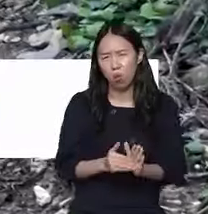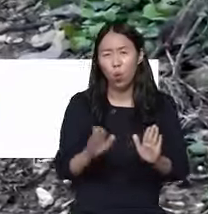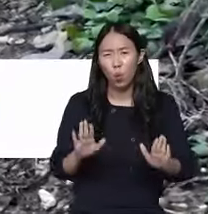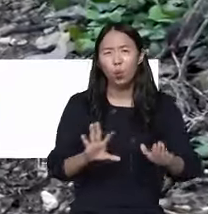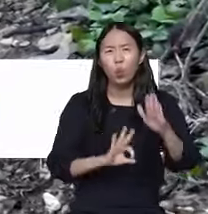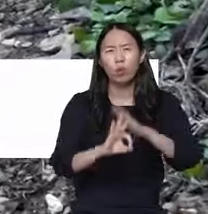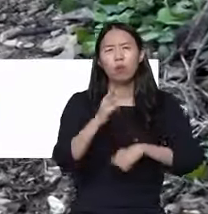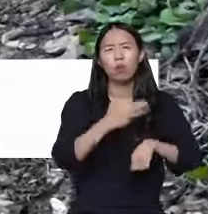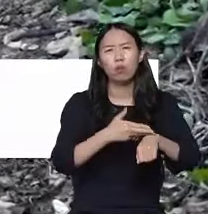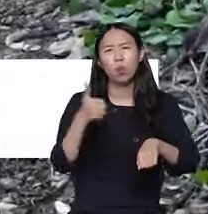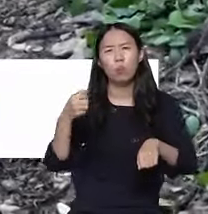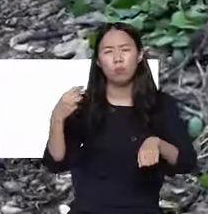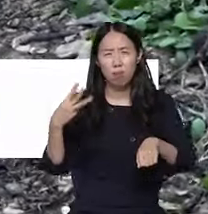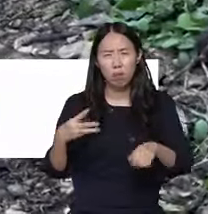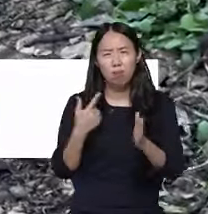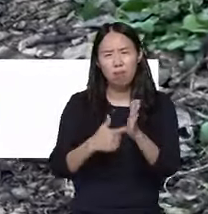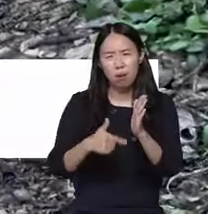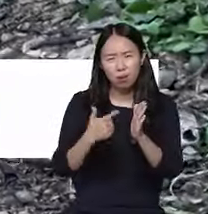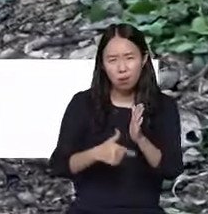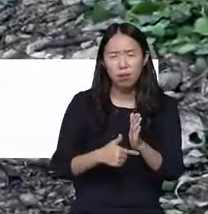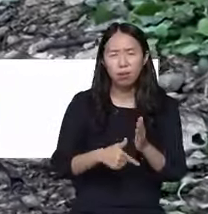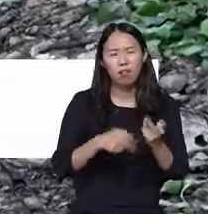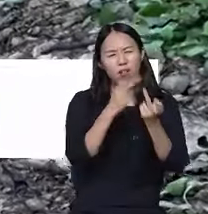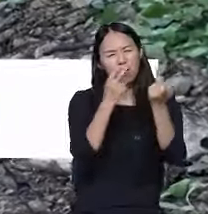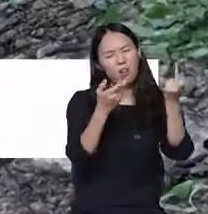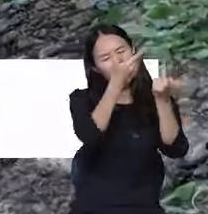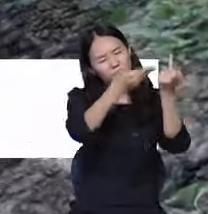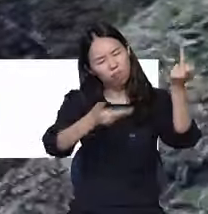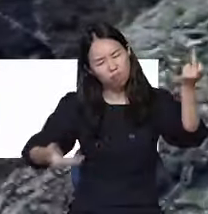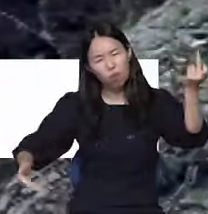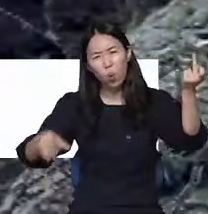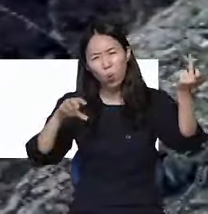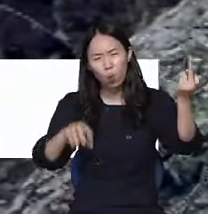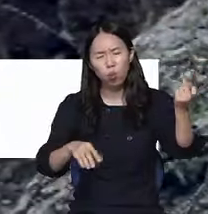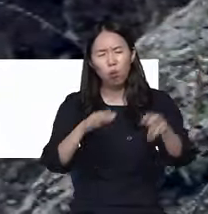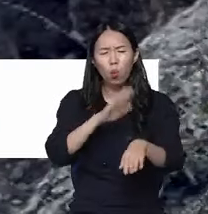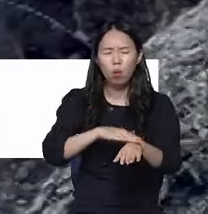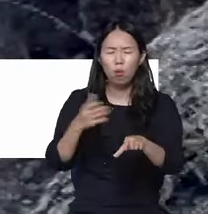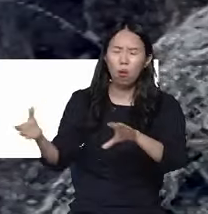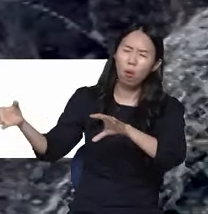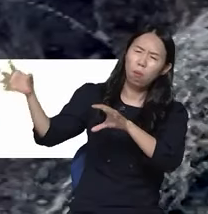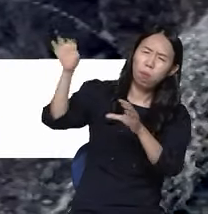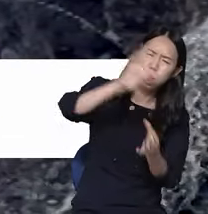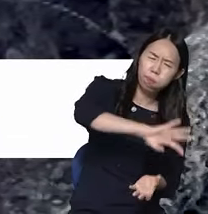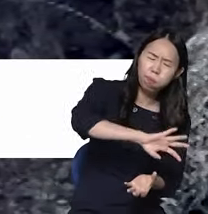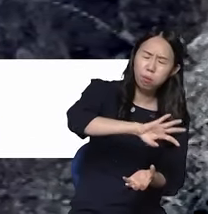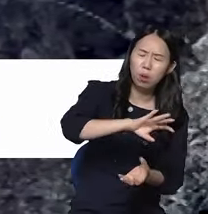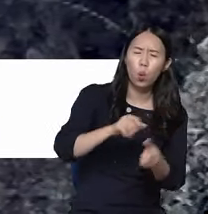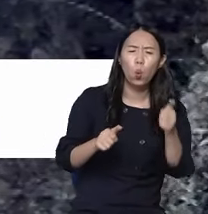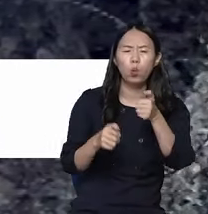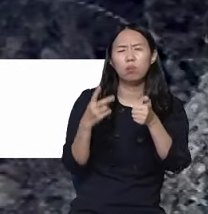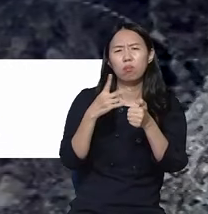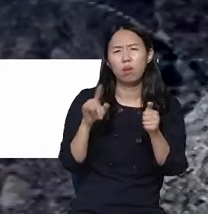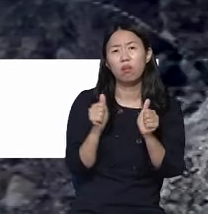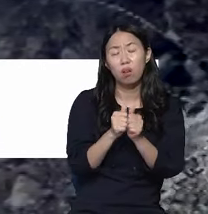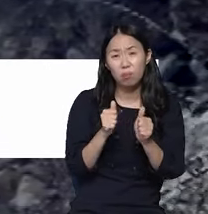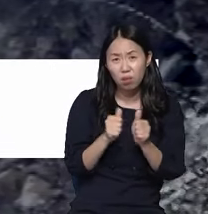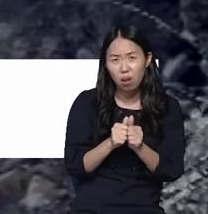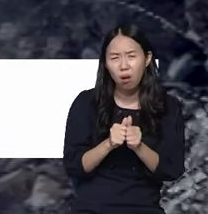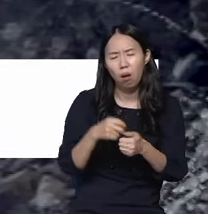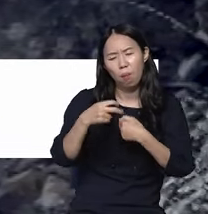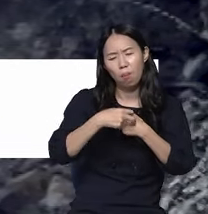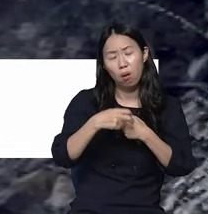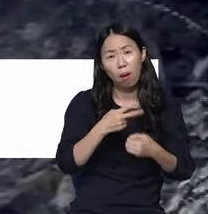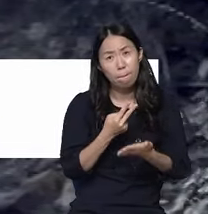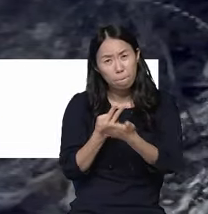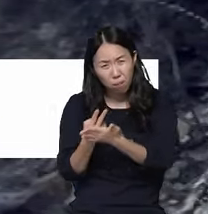8시 53분쯤 강진군 작천면 한 산비탈에서 왼쪽으로 넘어진 굴착기에 깔린 50대 A씨가